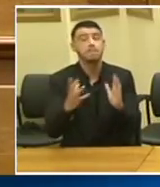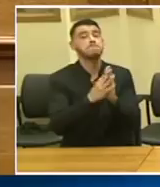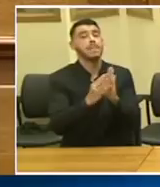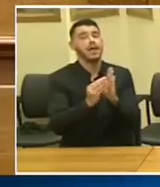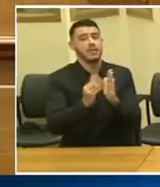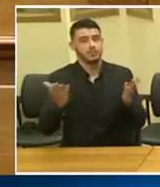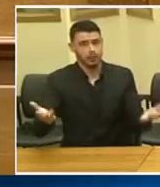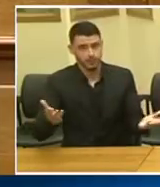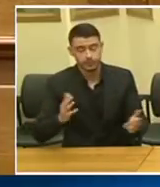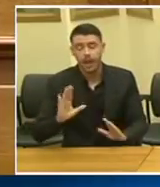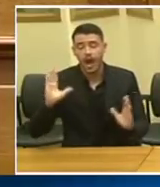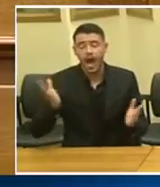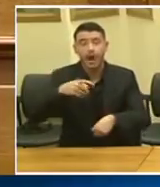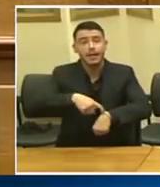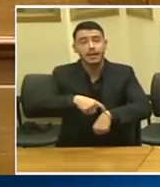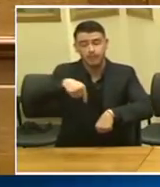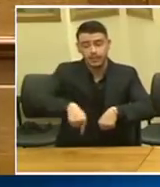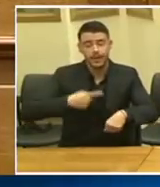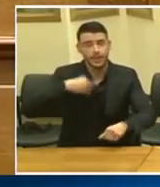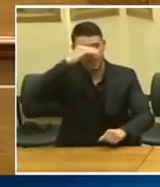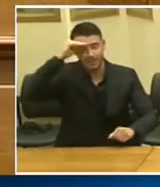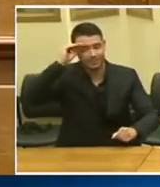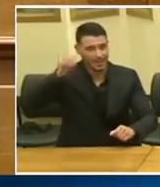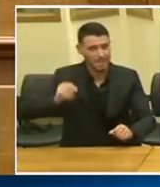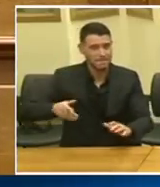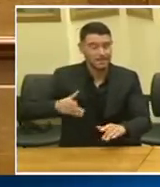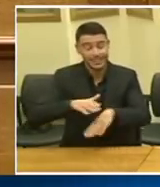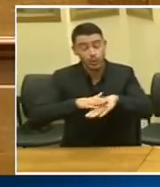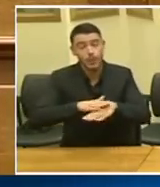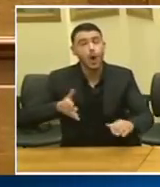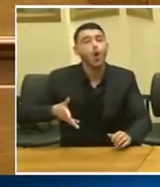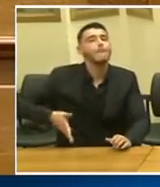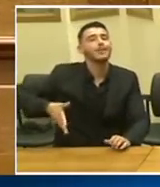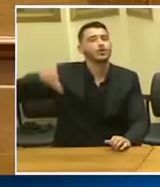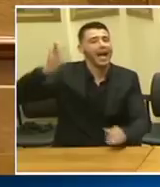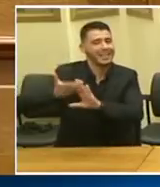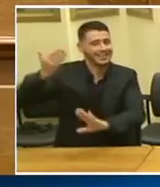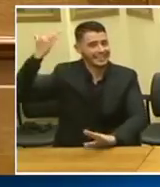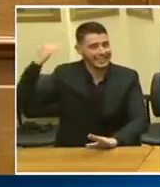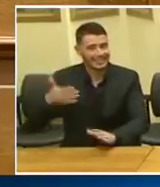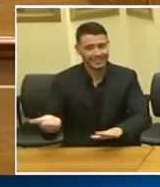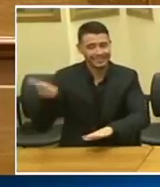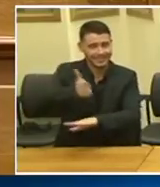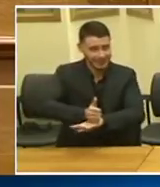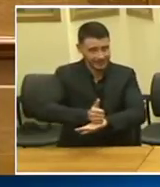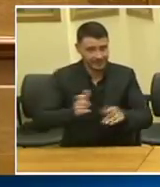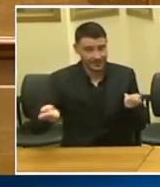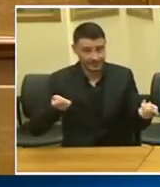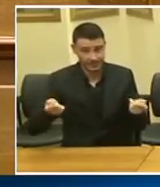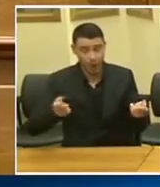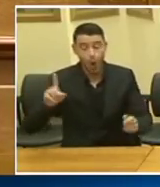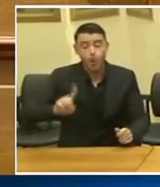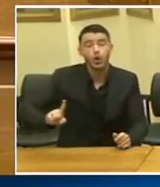Μητσοτάκης και ασκούσε την πολιτική την οποία είχε ασκήσει κατά τη διακυβέρνησή του, ο Κυριάκος Μητσοτάκης θα